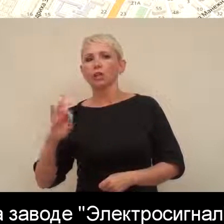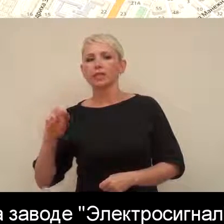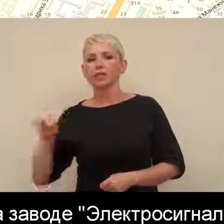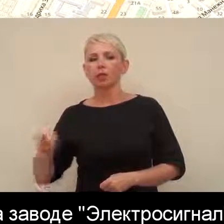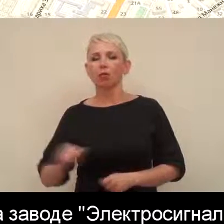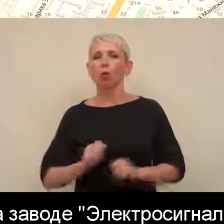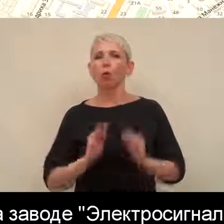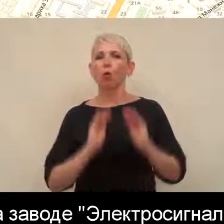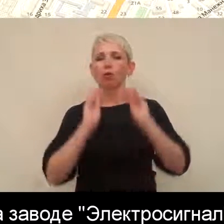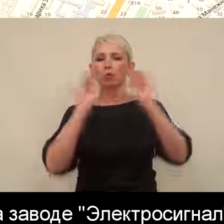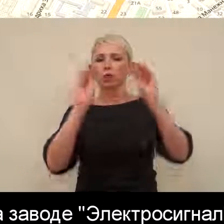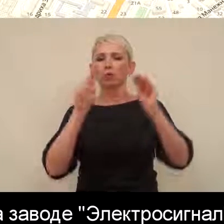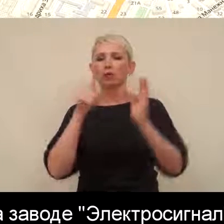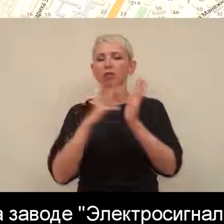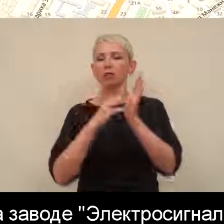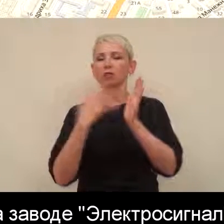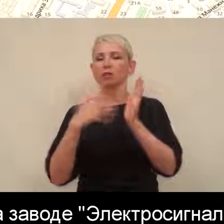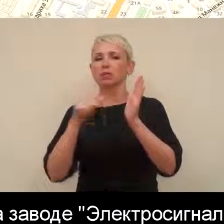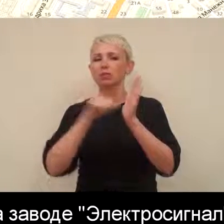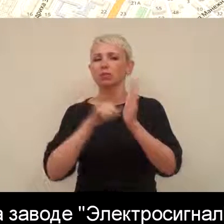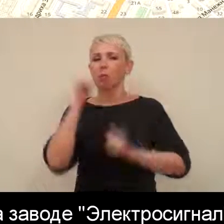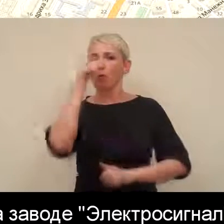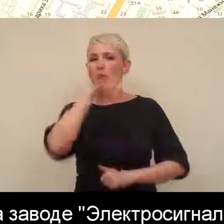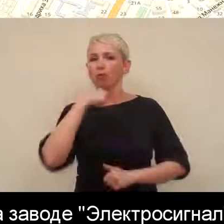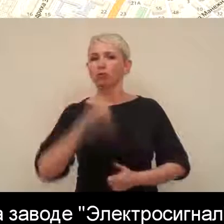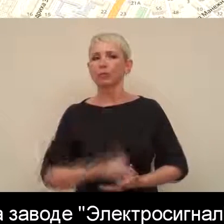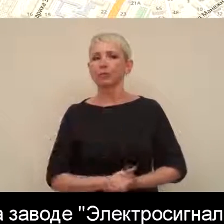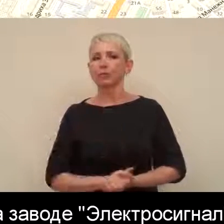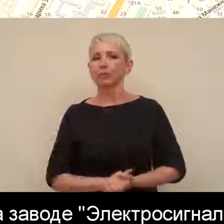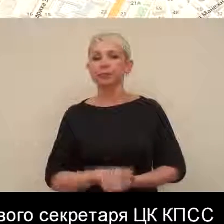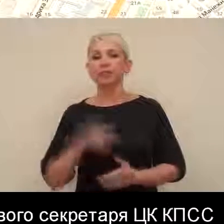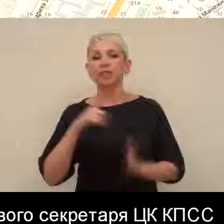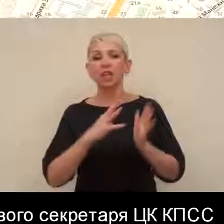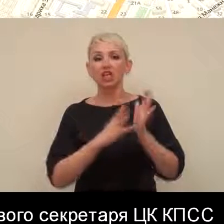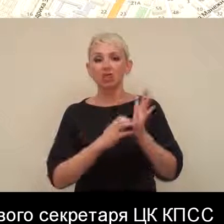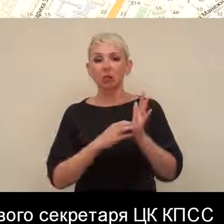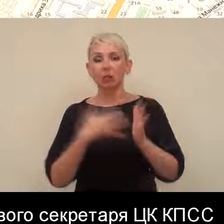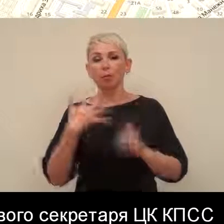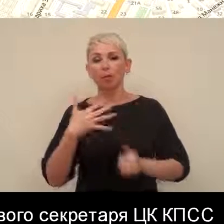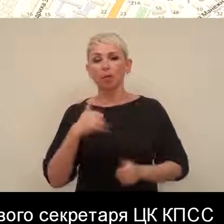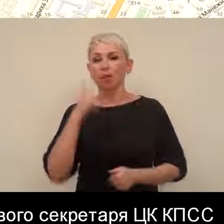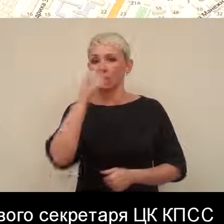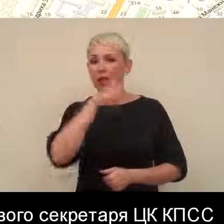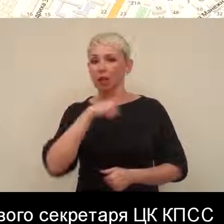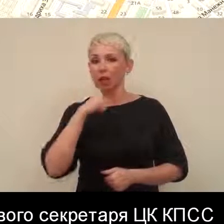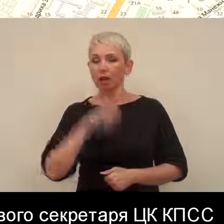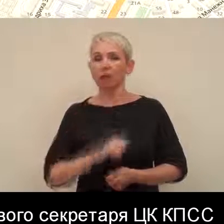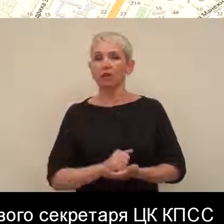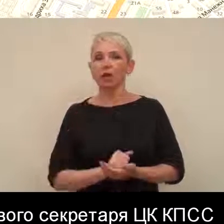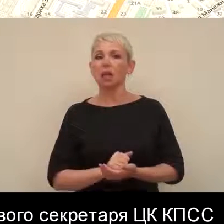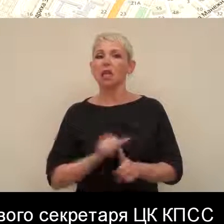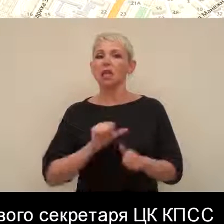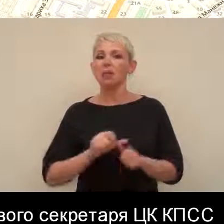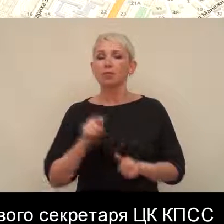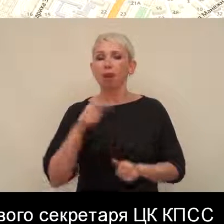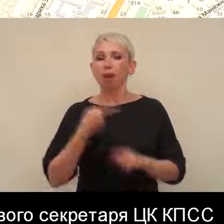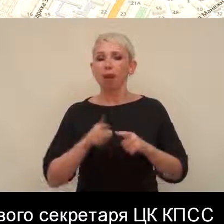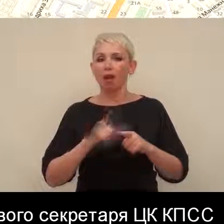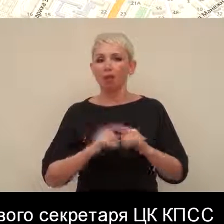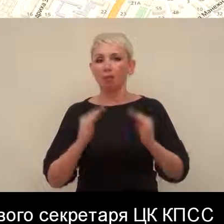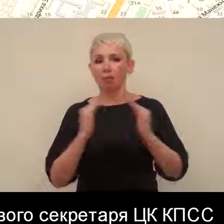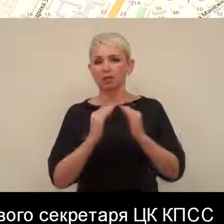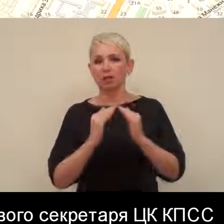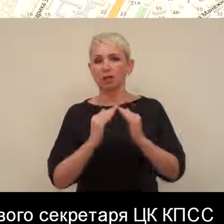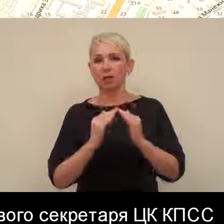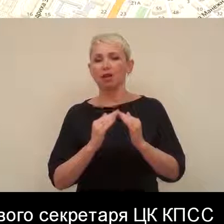Установлены в 1956 году. В 1950-х годах именно